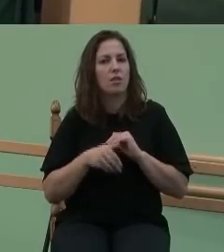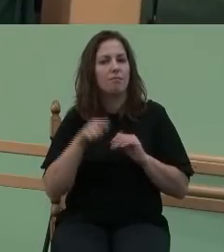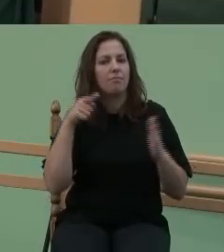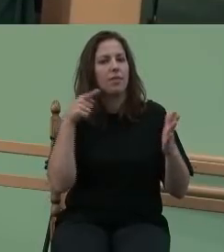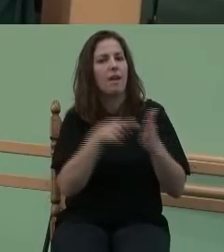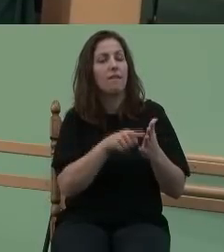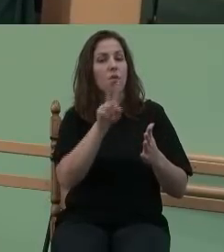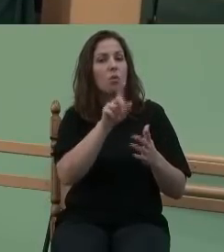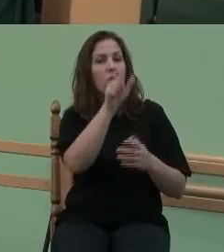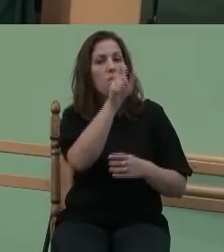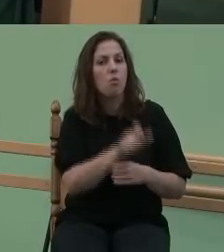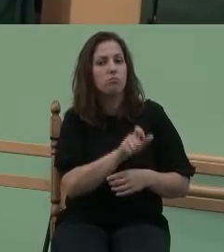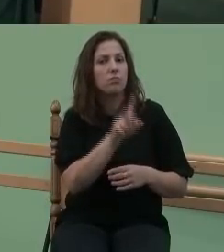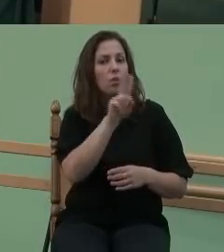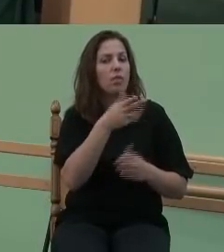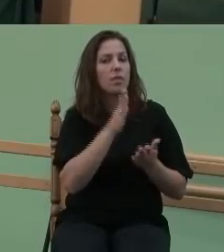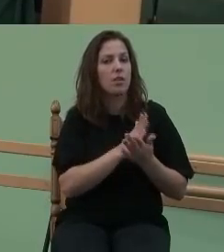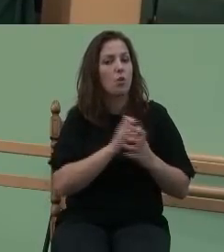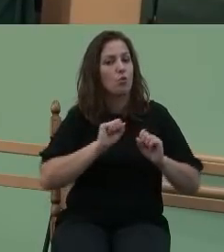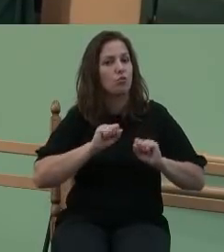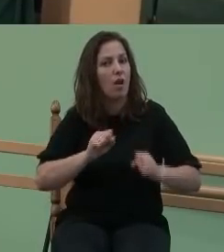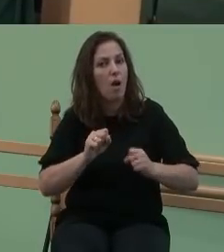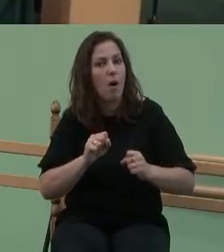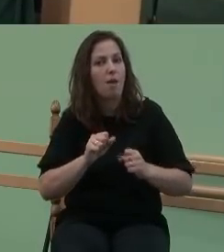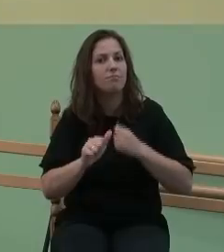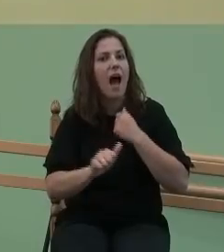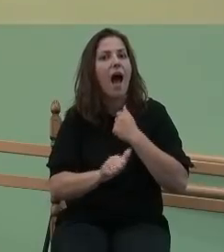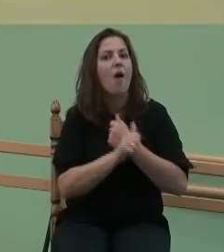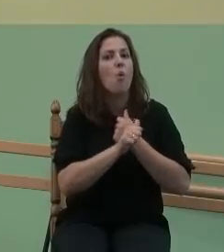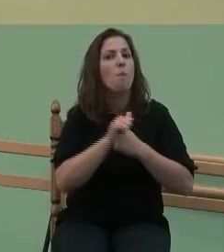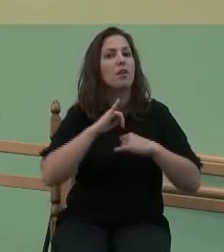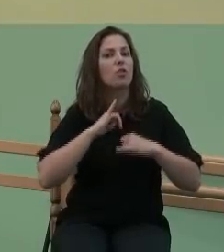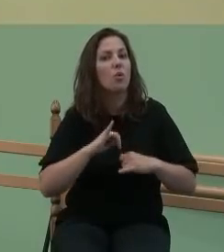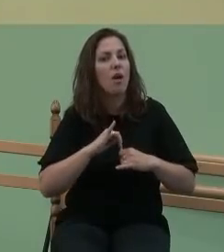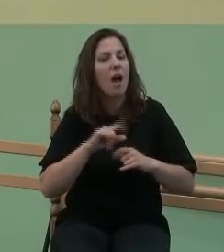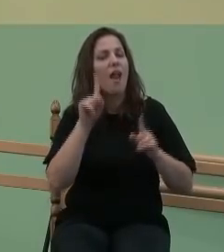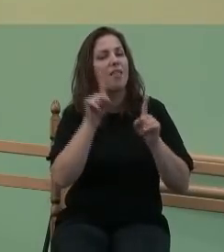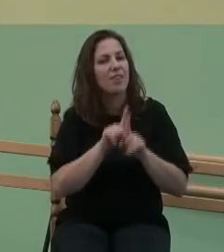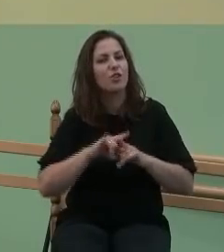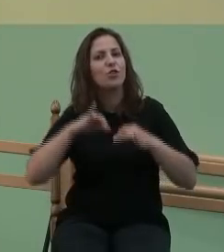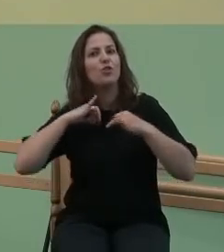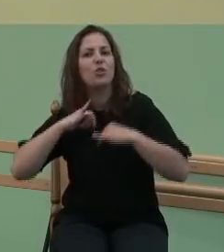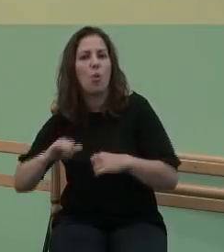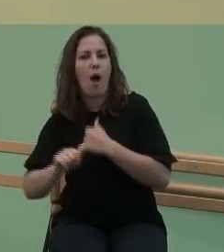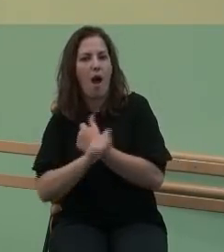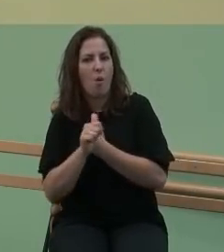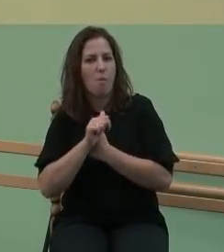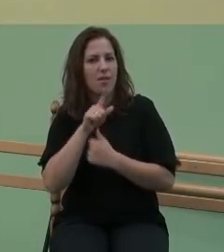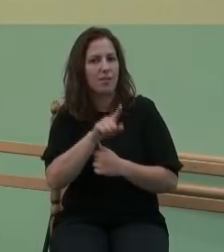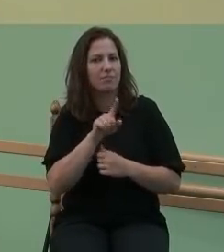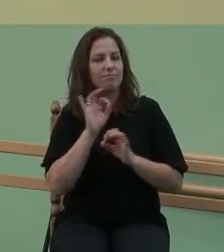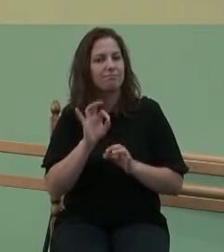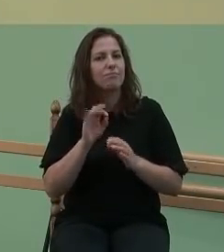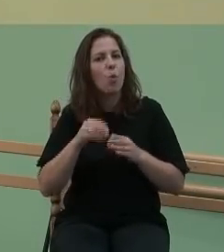trafienia na kogoś, kto nie tylko działa argumentem siły, ale także siłą argumentu w rzetelny